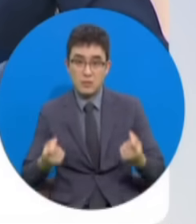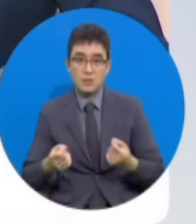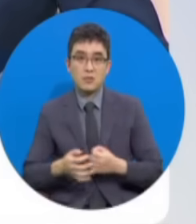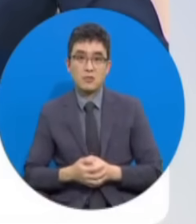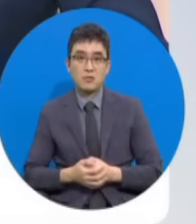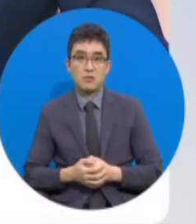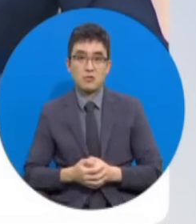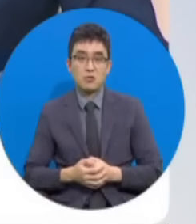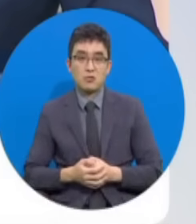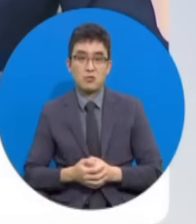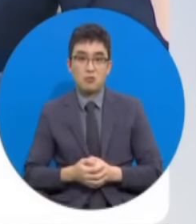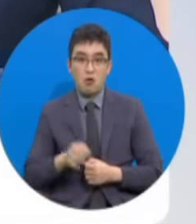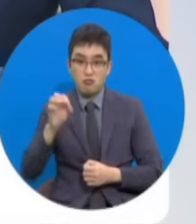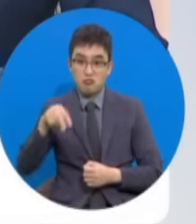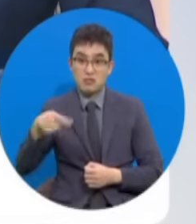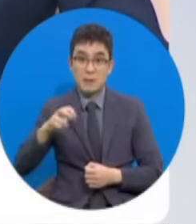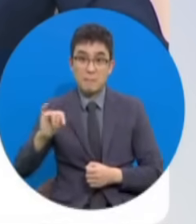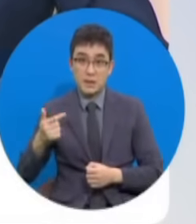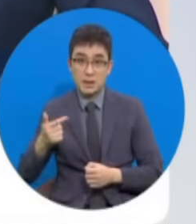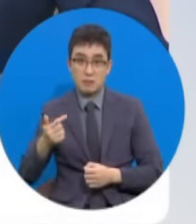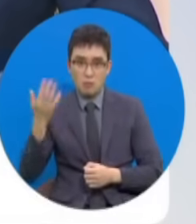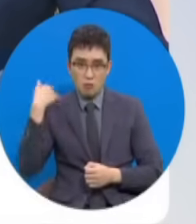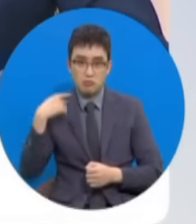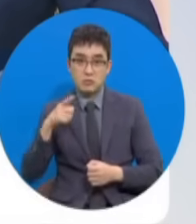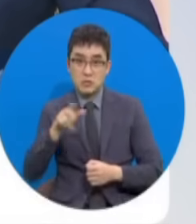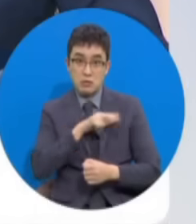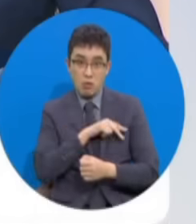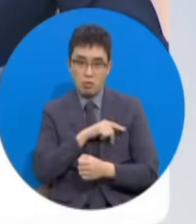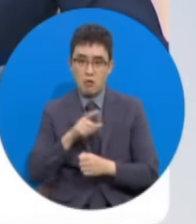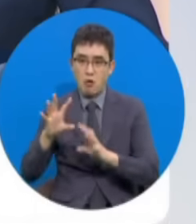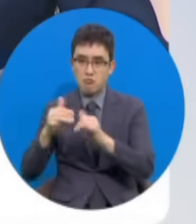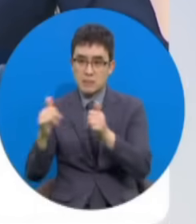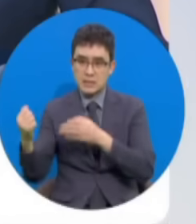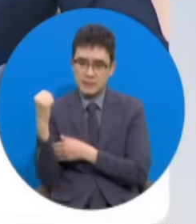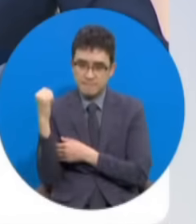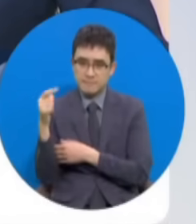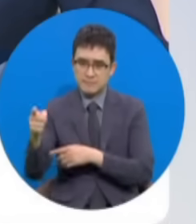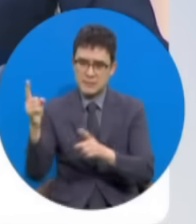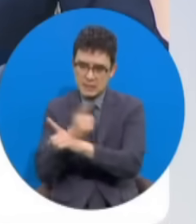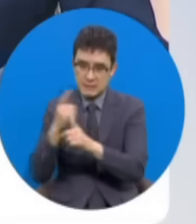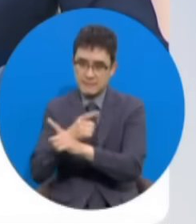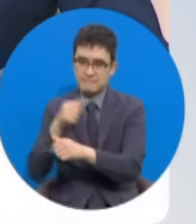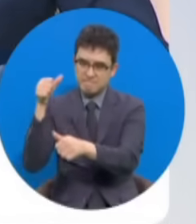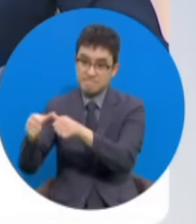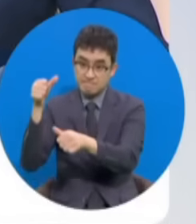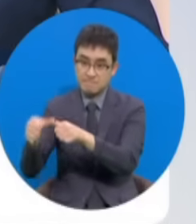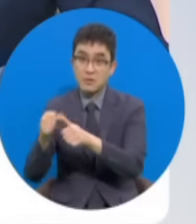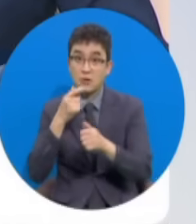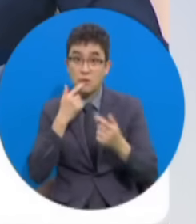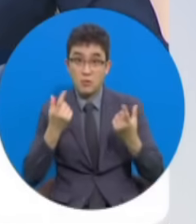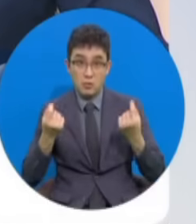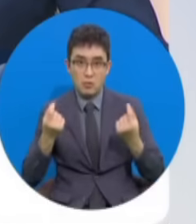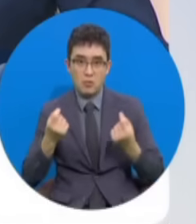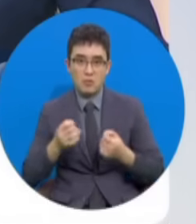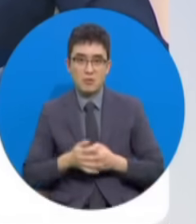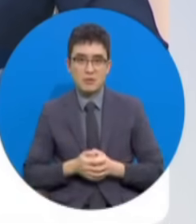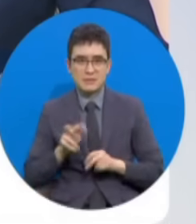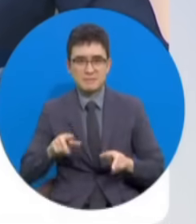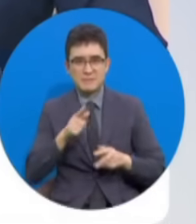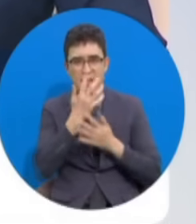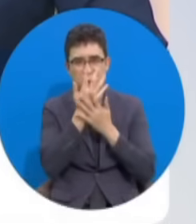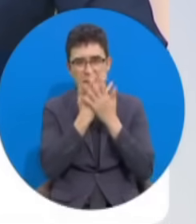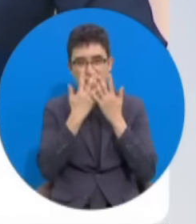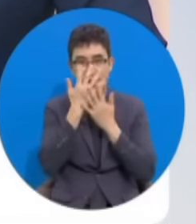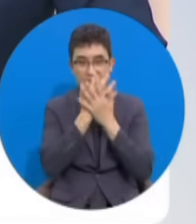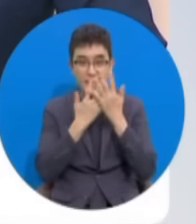때는 유승민 전 의원이 국민의힘에게 따끔하게 한마디 하고 있는 것이거든요. 예. 그런 측면으로 봤을 때 딱 그 선에 두 분이 계시지 않은가 저는 그렇게